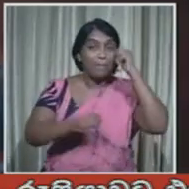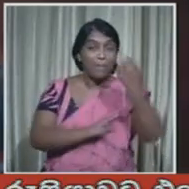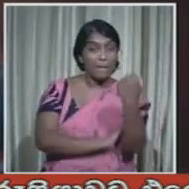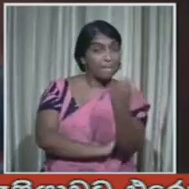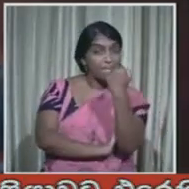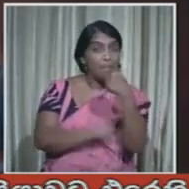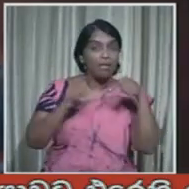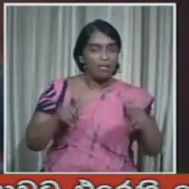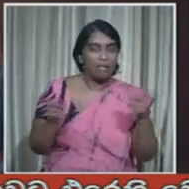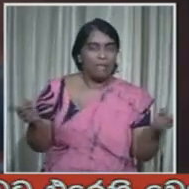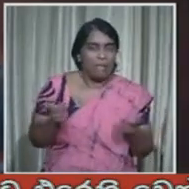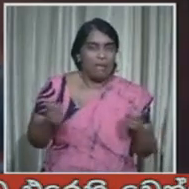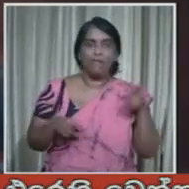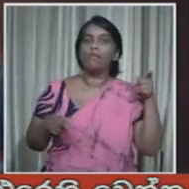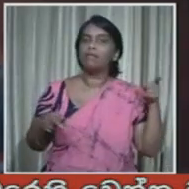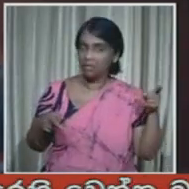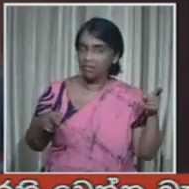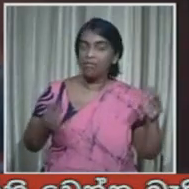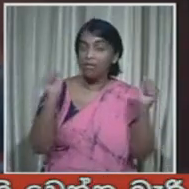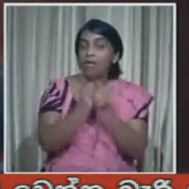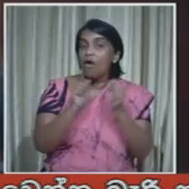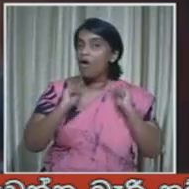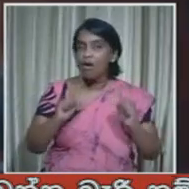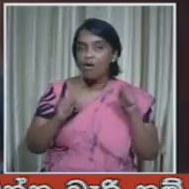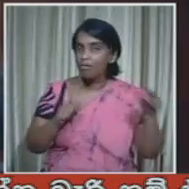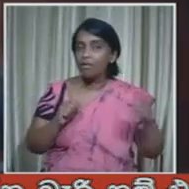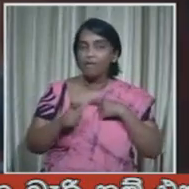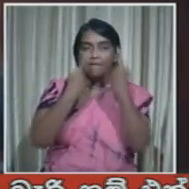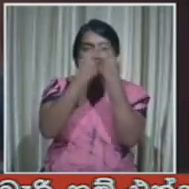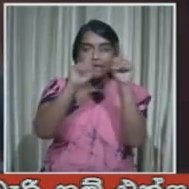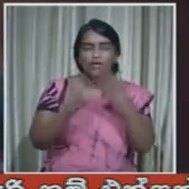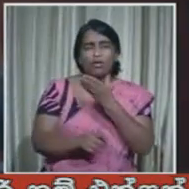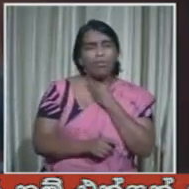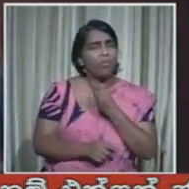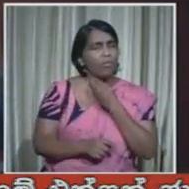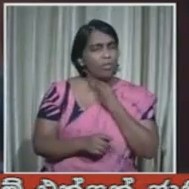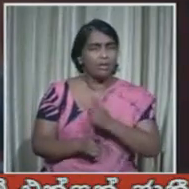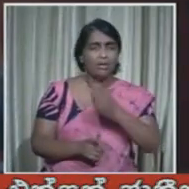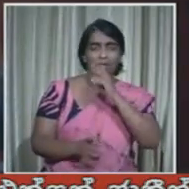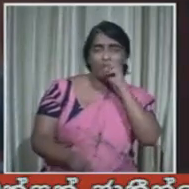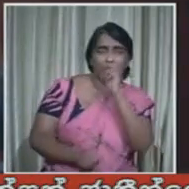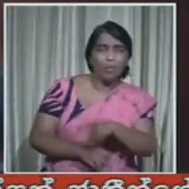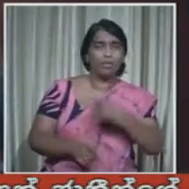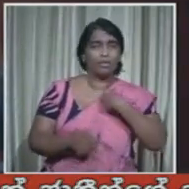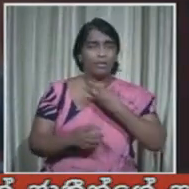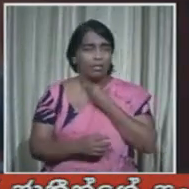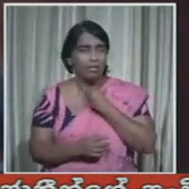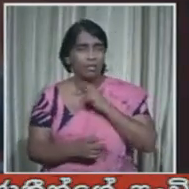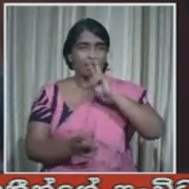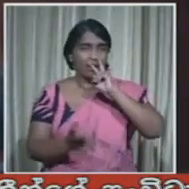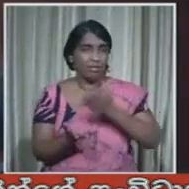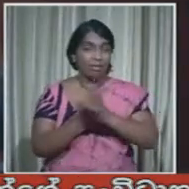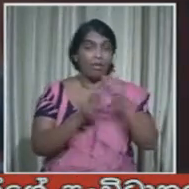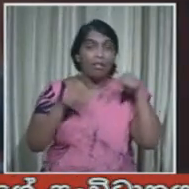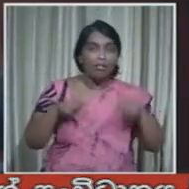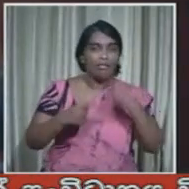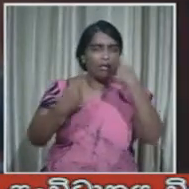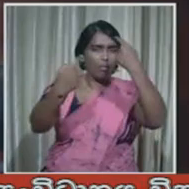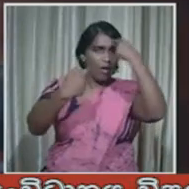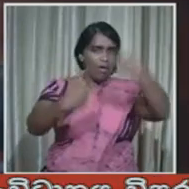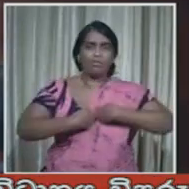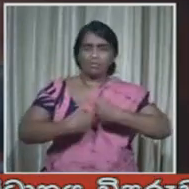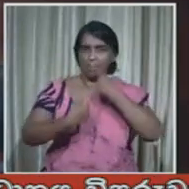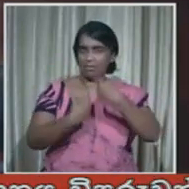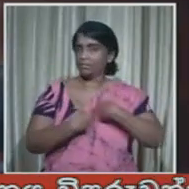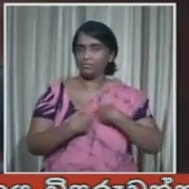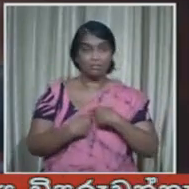තමයි අද වෙවුලන්නේ ඒ නිසා මොකද සිදුවී තිබෙන්නේ විවිධ බොරු අවලාද අසත්‍යද අපිට පවරන්න පටන් ගන්න තිබෙනවා ගරු කතා